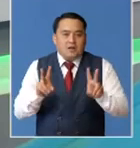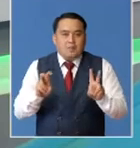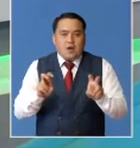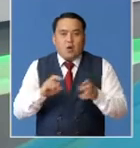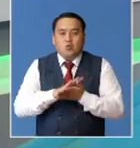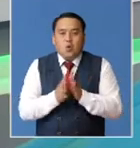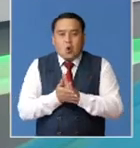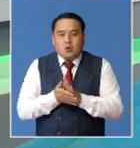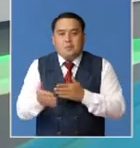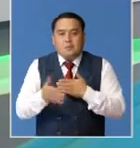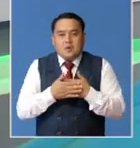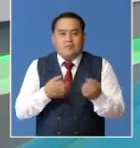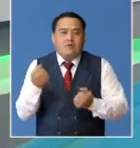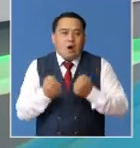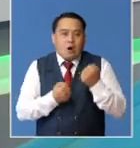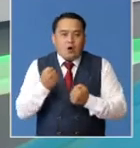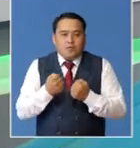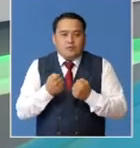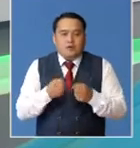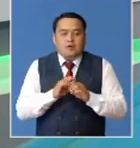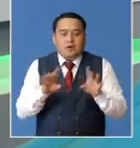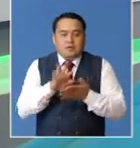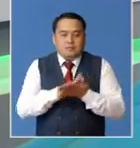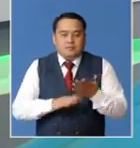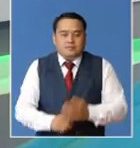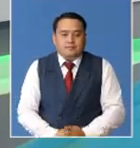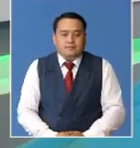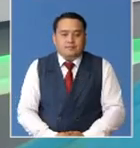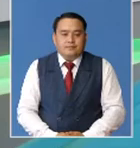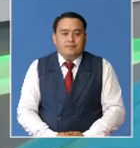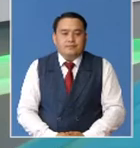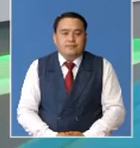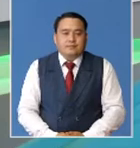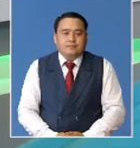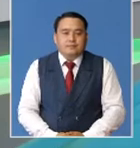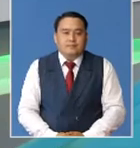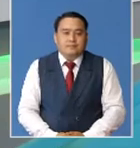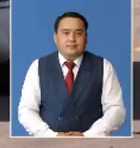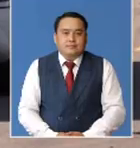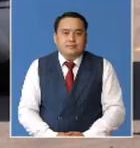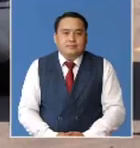условия теперь ставятся перед водителями грузовых автомобилей, узнавала наша съемочная группа.